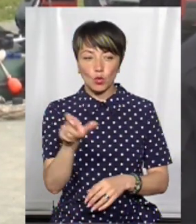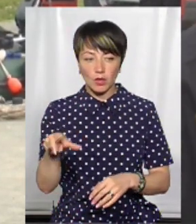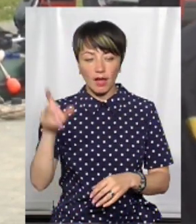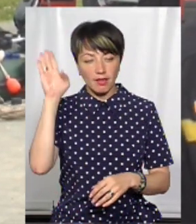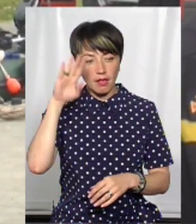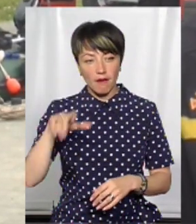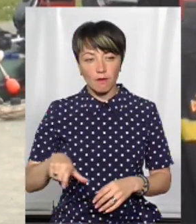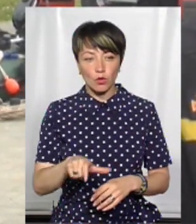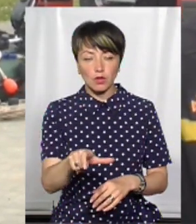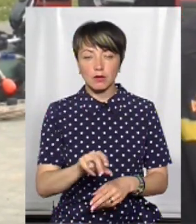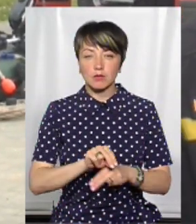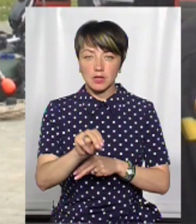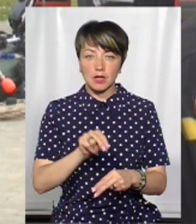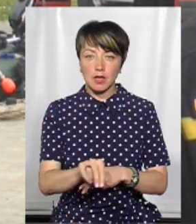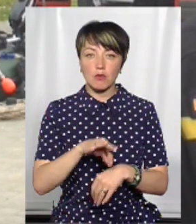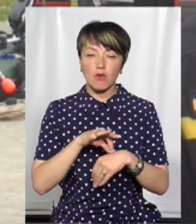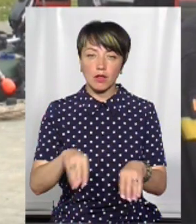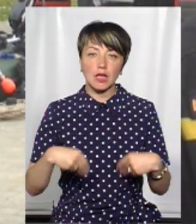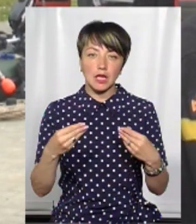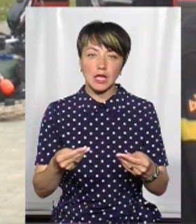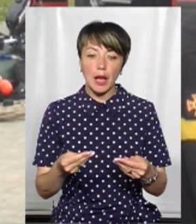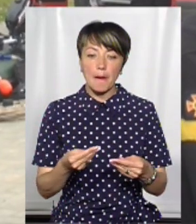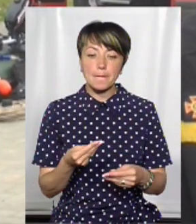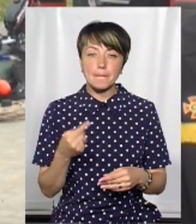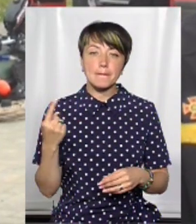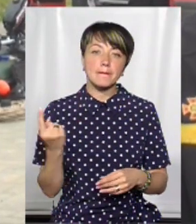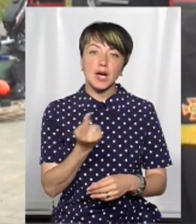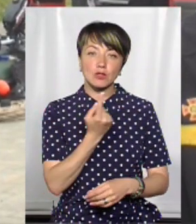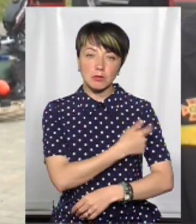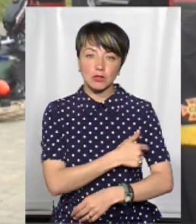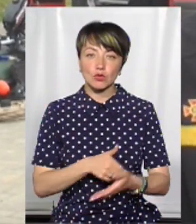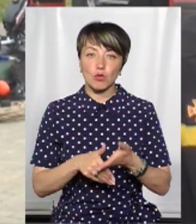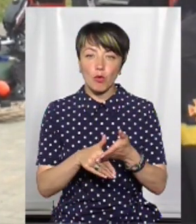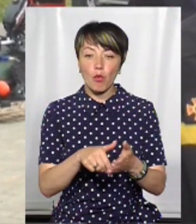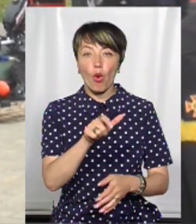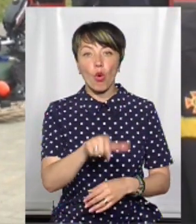проведені заняття по наданню домедичної допомоги особам,